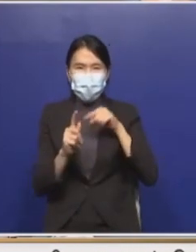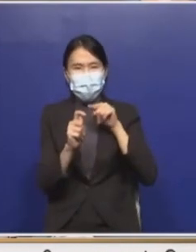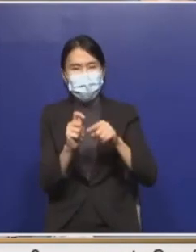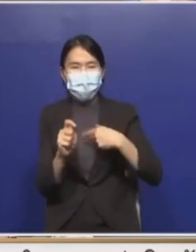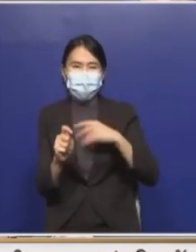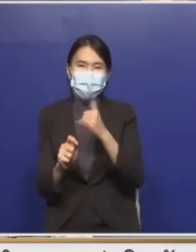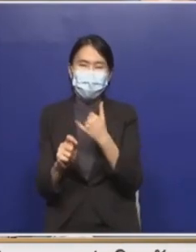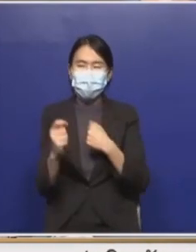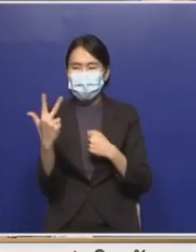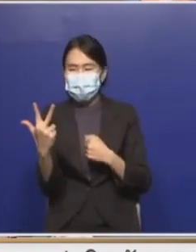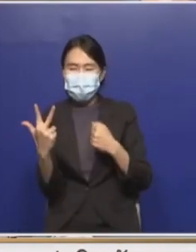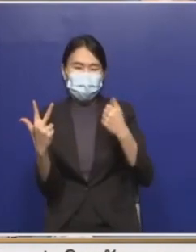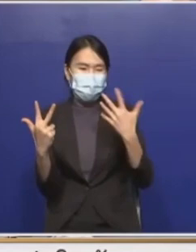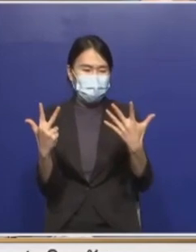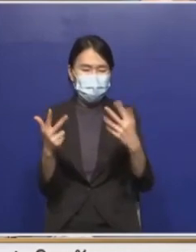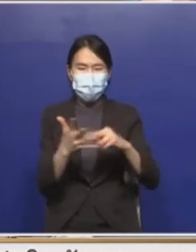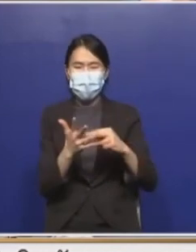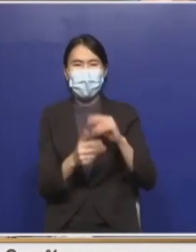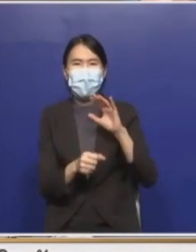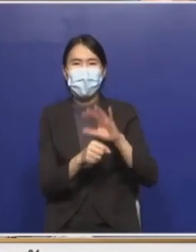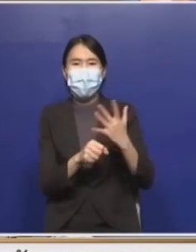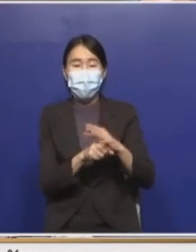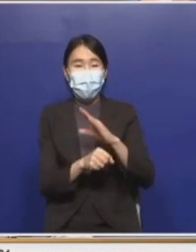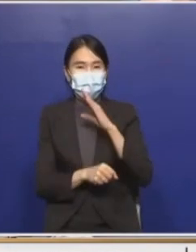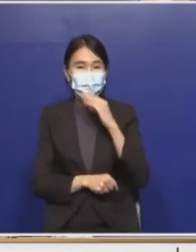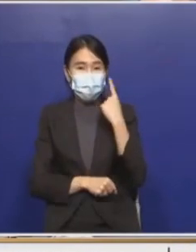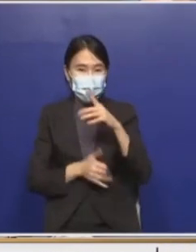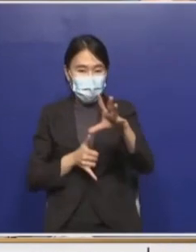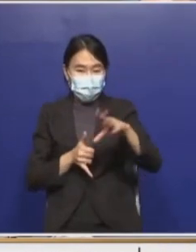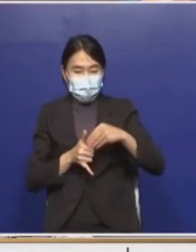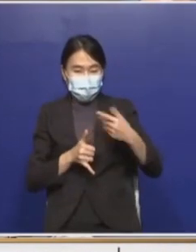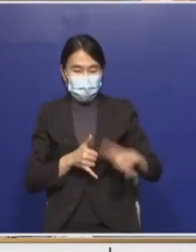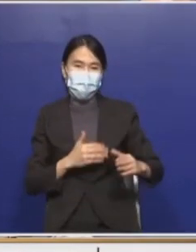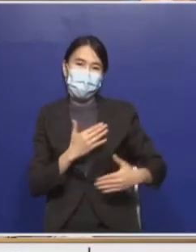างอำเภอมี5เครื่องเป็นแล้วตายแน่นอน